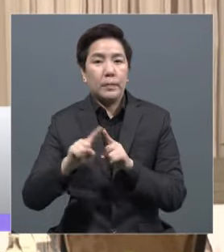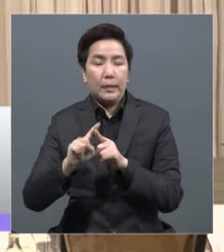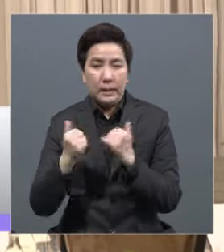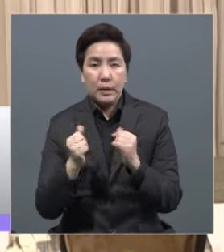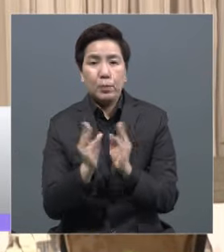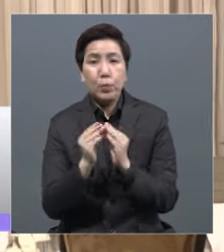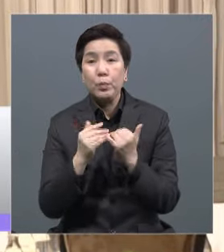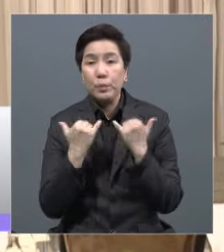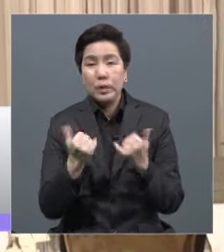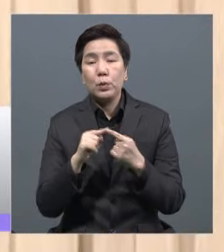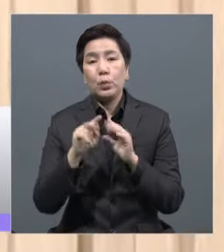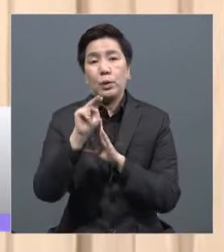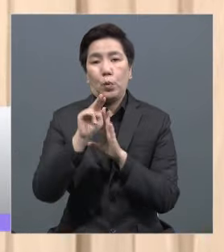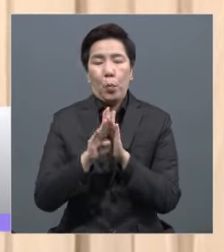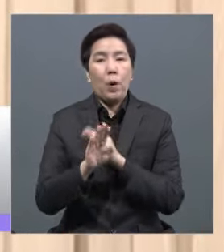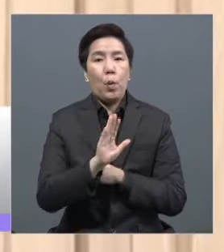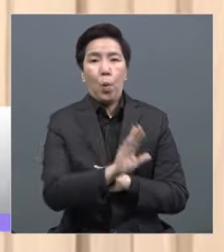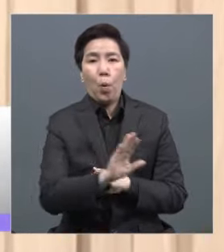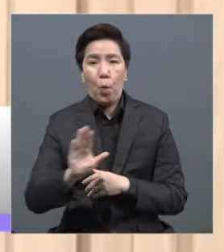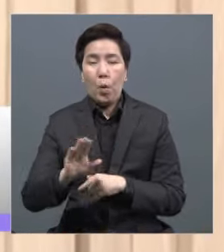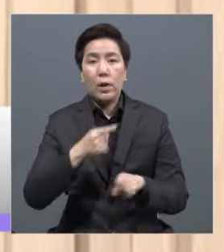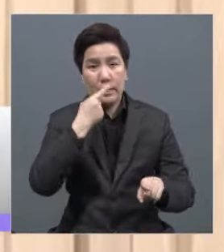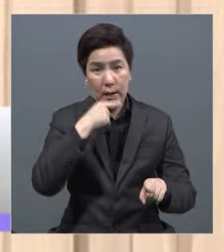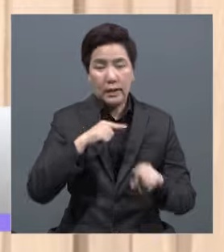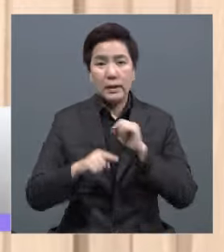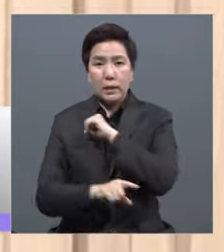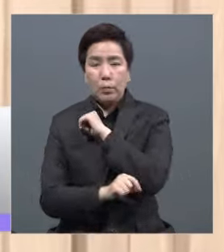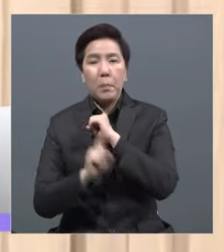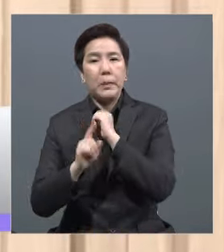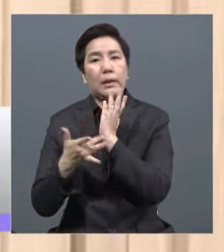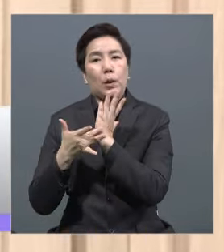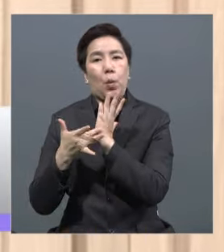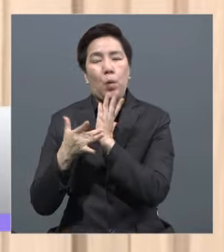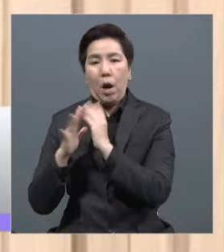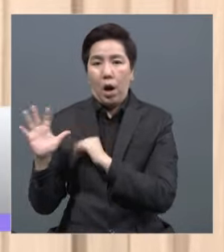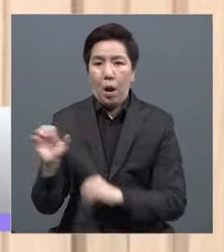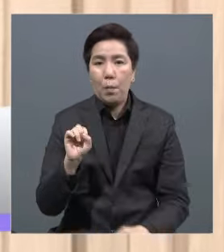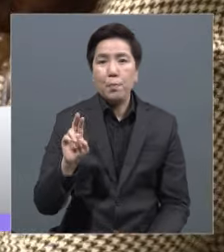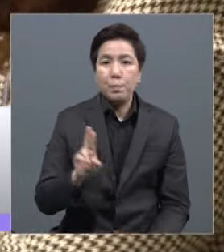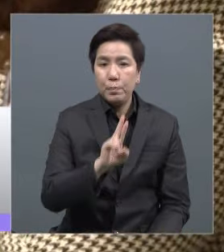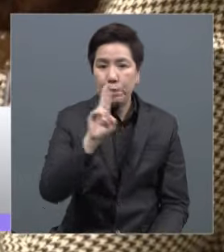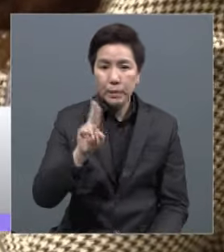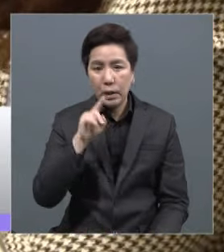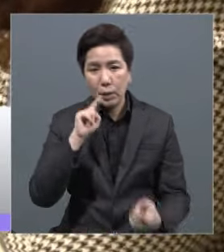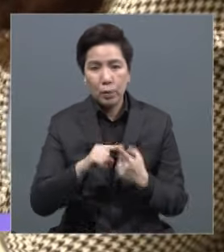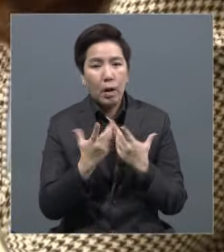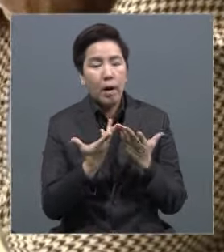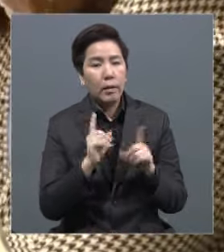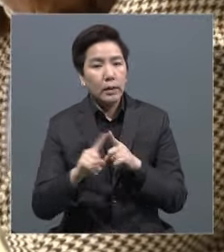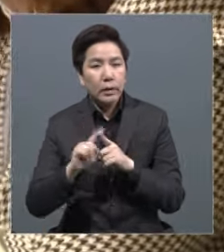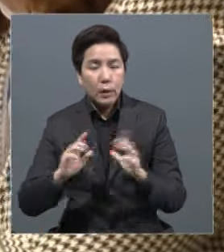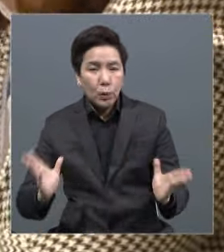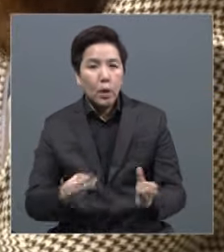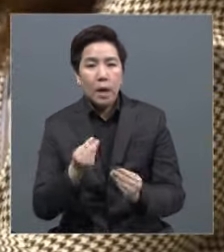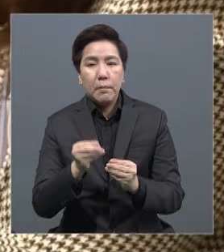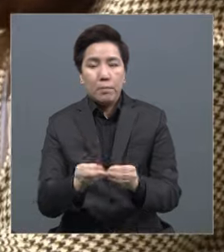ครั้งนี้ก็สอดคล้องกับนโยบายของทั้ง 2ประเทศที่เน้นความสำคัญของการใช้เทคโนโลยีสีเขียวเครื่องมือดิจิทอลและนวัตกรรมในการส่ง